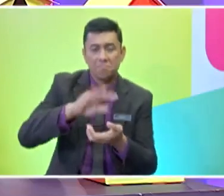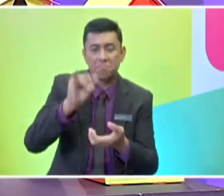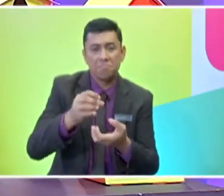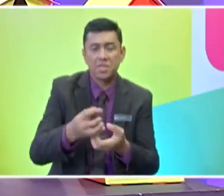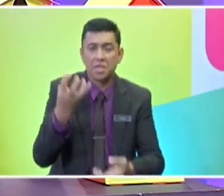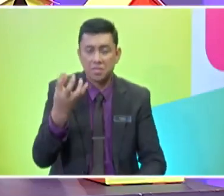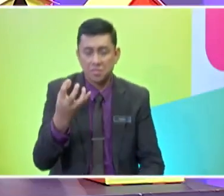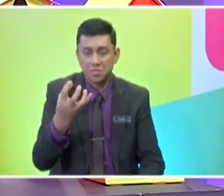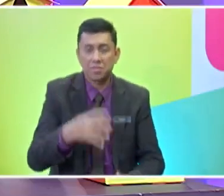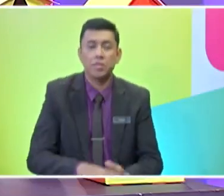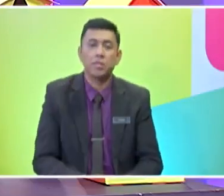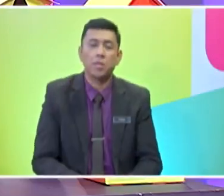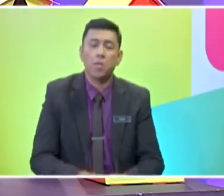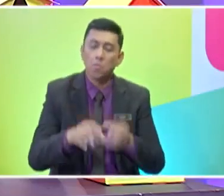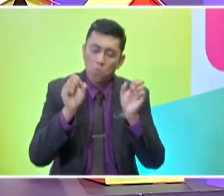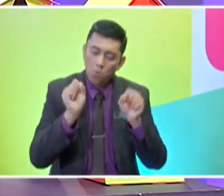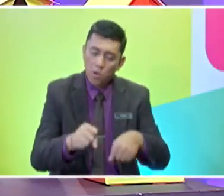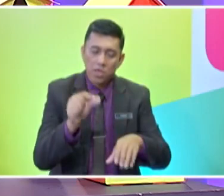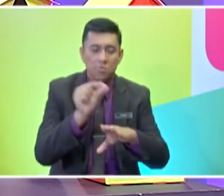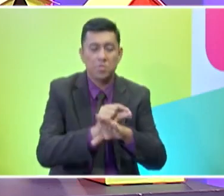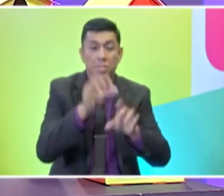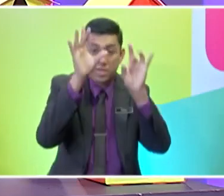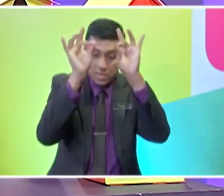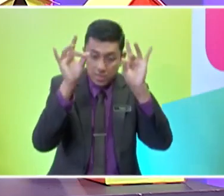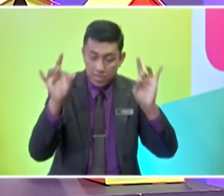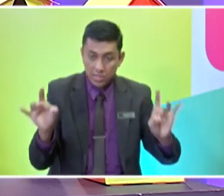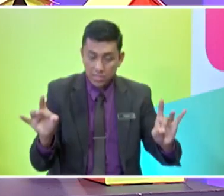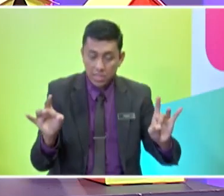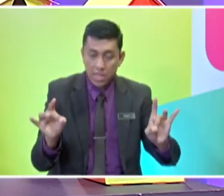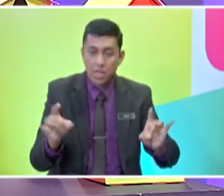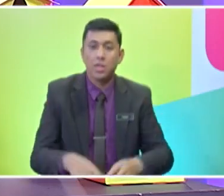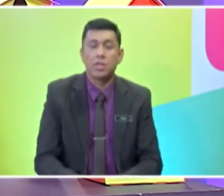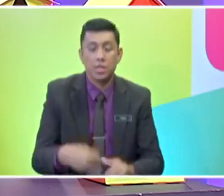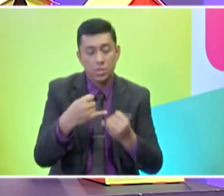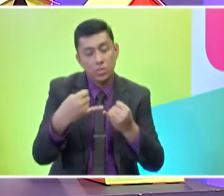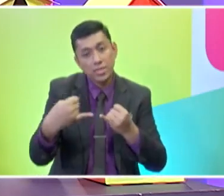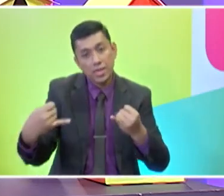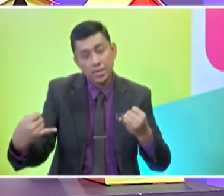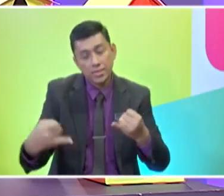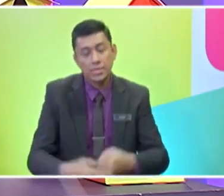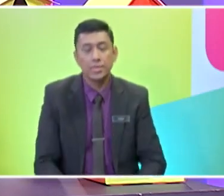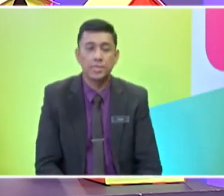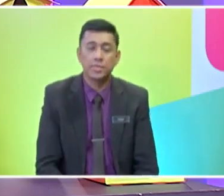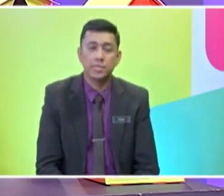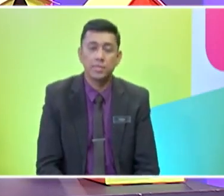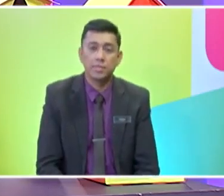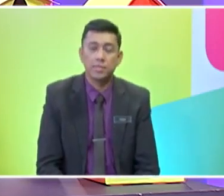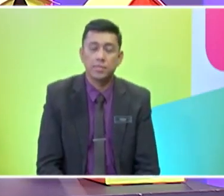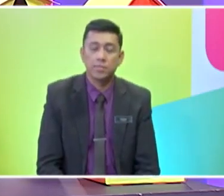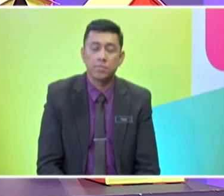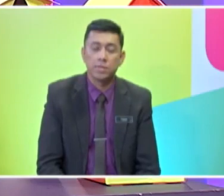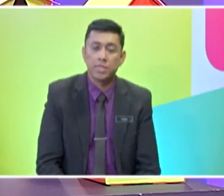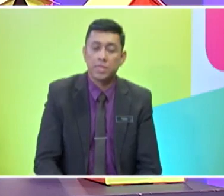hiasan-hiasan yang boleh kita gunakan yang boleh kita dapati seperti benang ataupun kita beli-bulekan hiasan yang